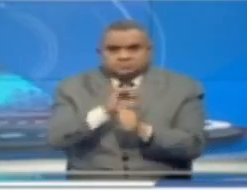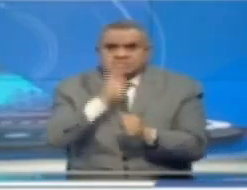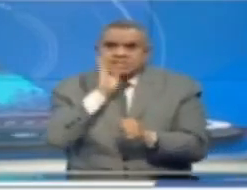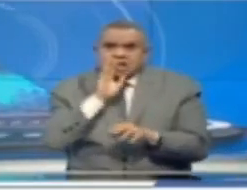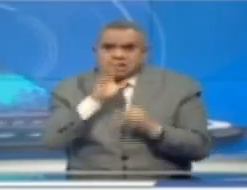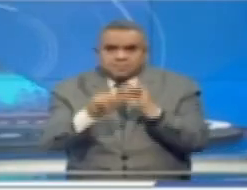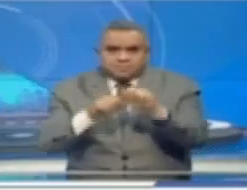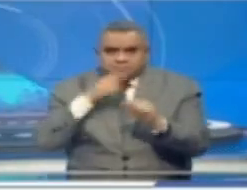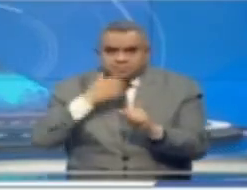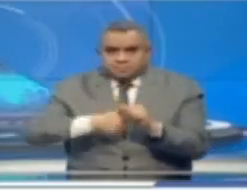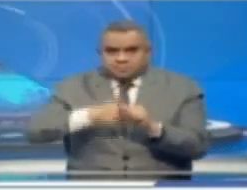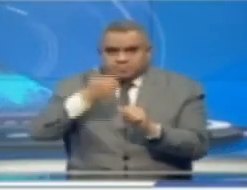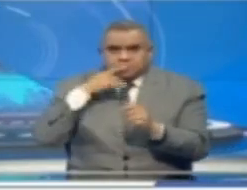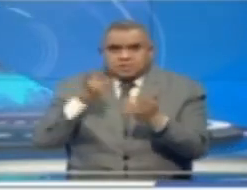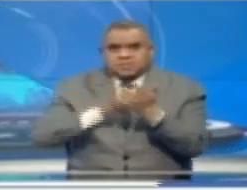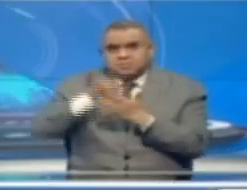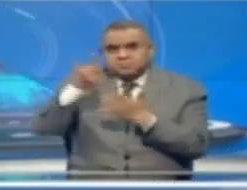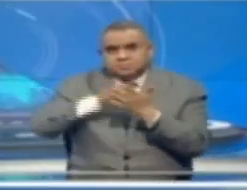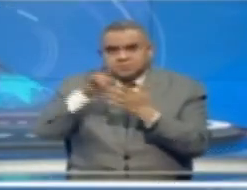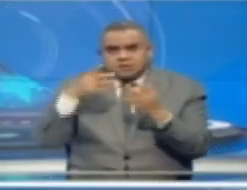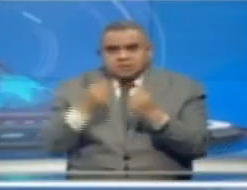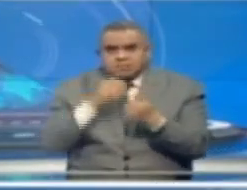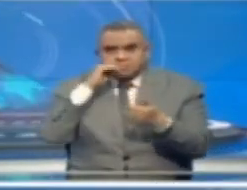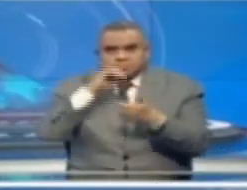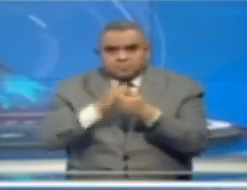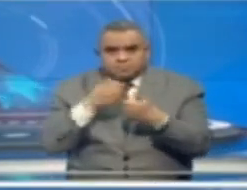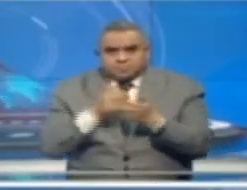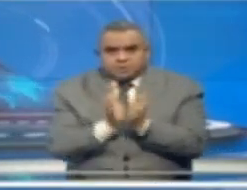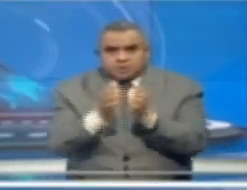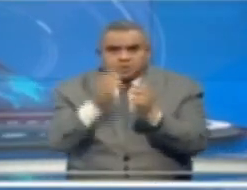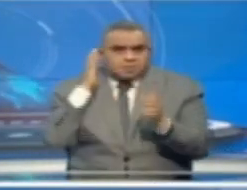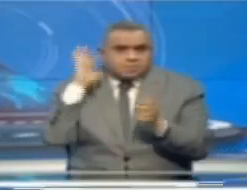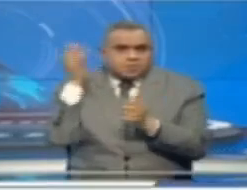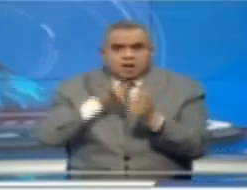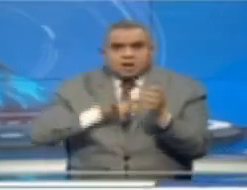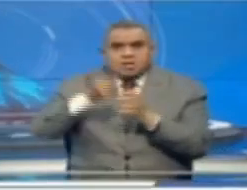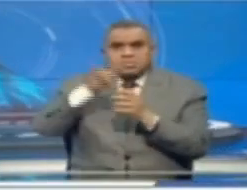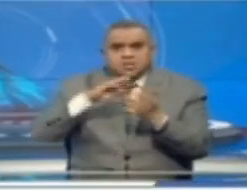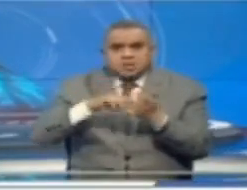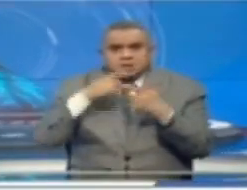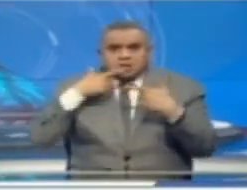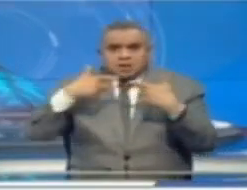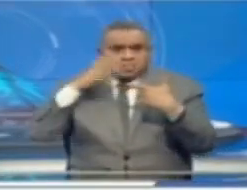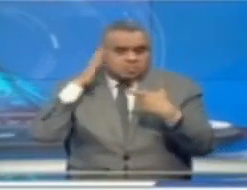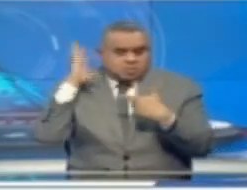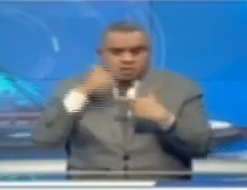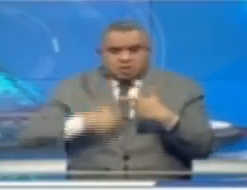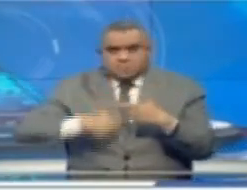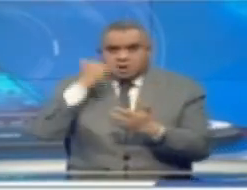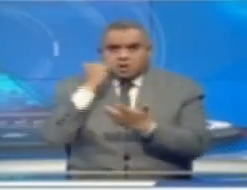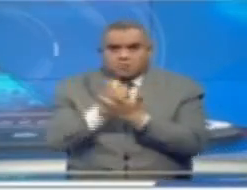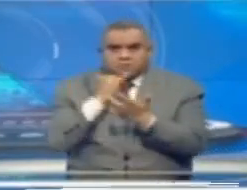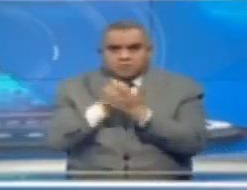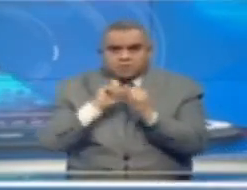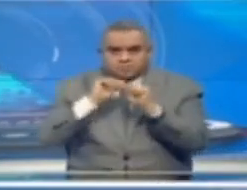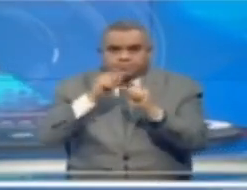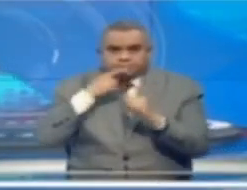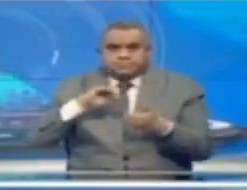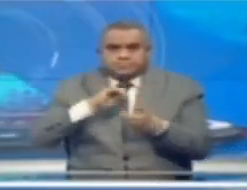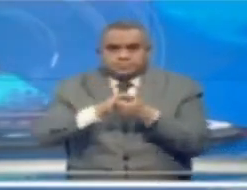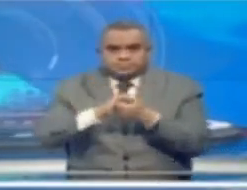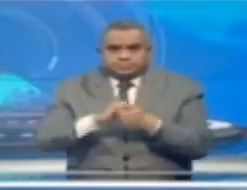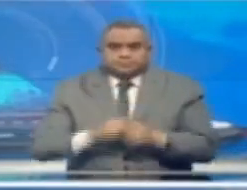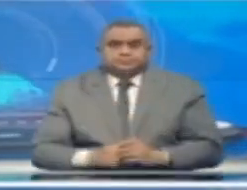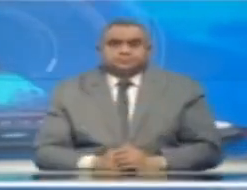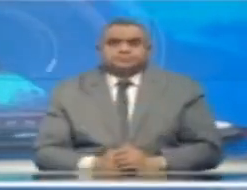والسيطرة، فضلا عن تنفيذ العديد من الطلعات الجوية المشتركة لمجموعة من أحدث الطرازات للمقاتلات